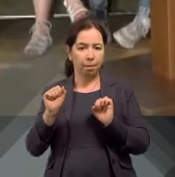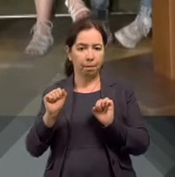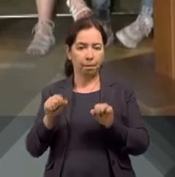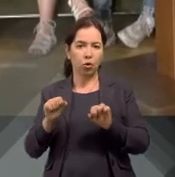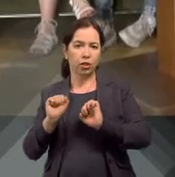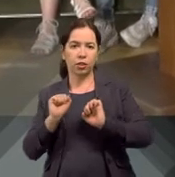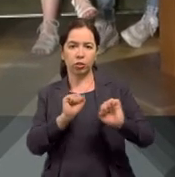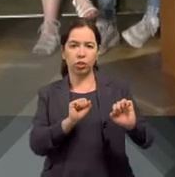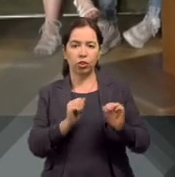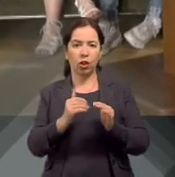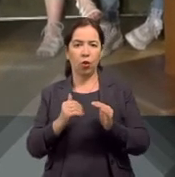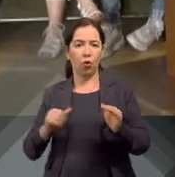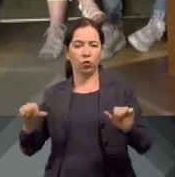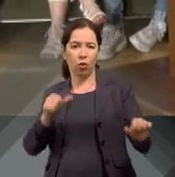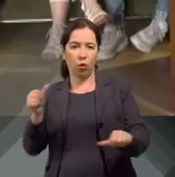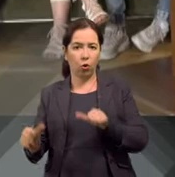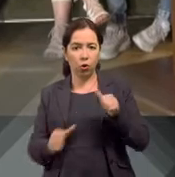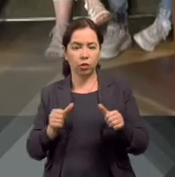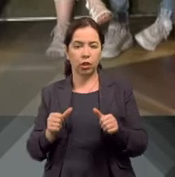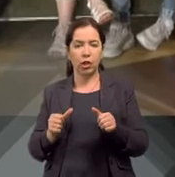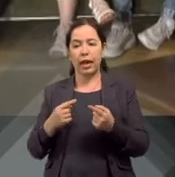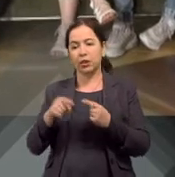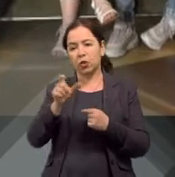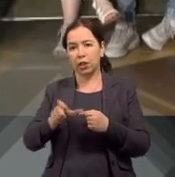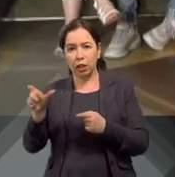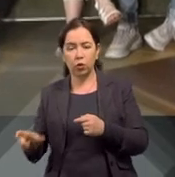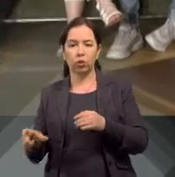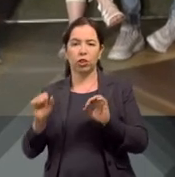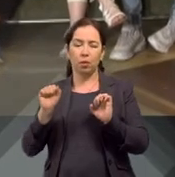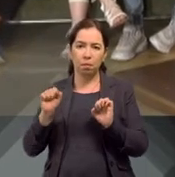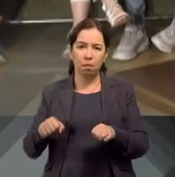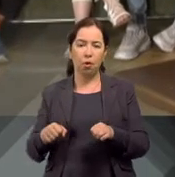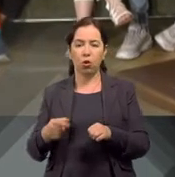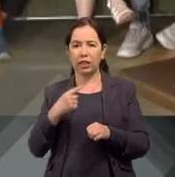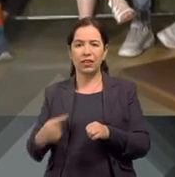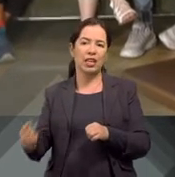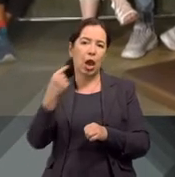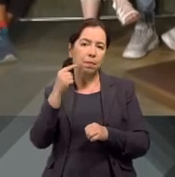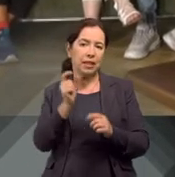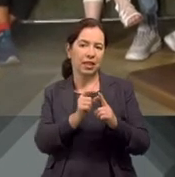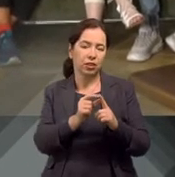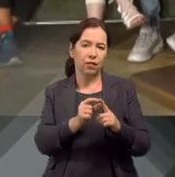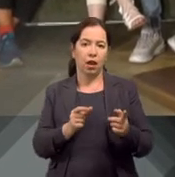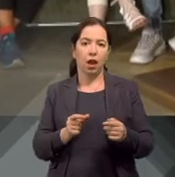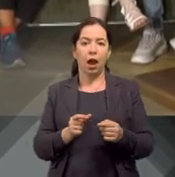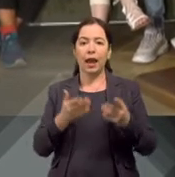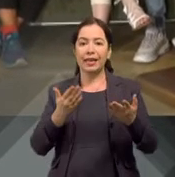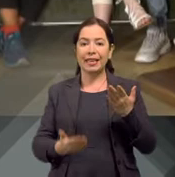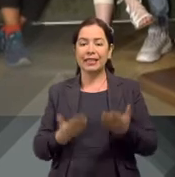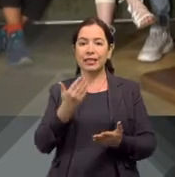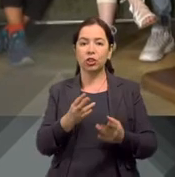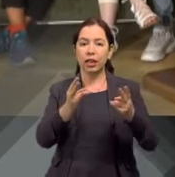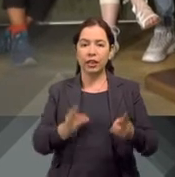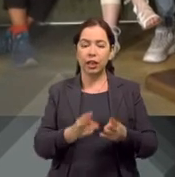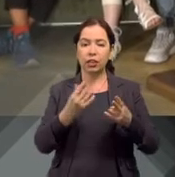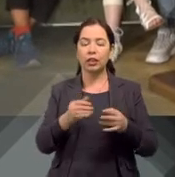могут высказывать тебе различные вещи, которые могут тебя обидеть, могут обидеть других людей, делать поступки. Если ты нежный, ты можешь быть настолько мягким,